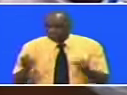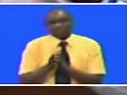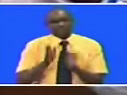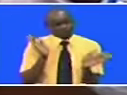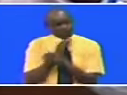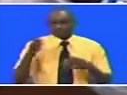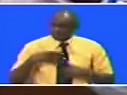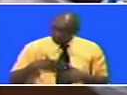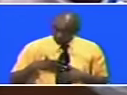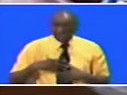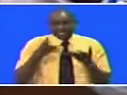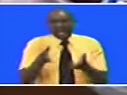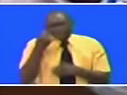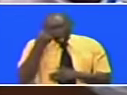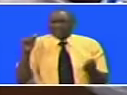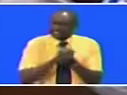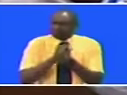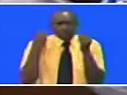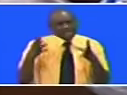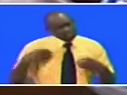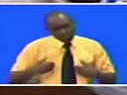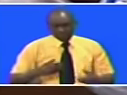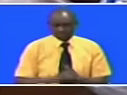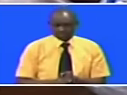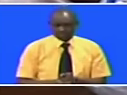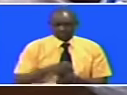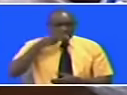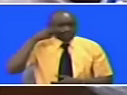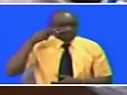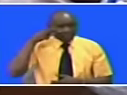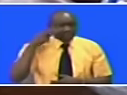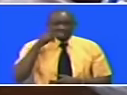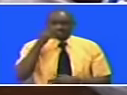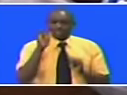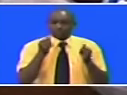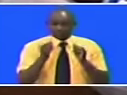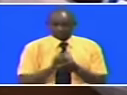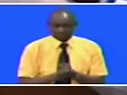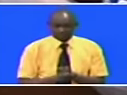kichangamizwa na dawa za kulevya. Hussein Mohamed, KTN News.